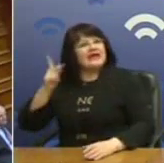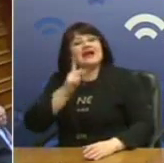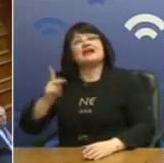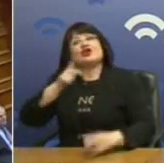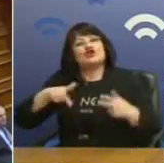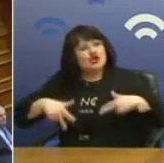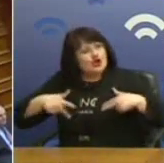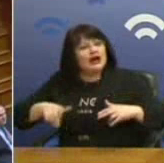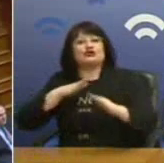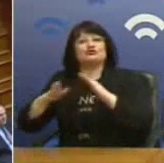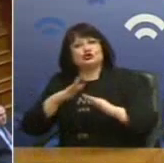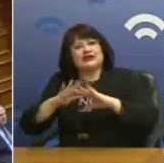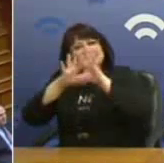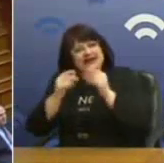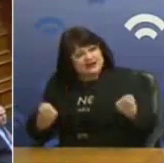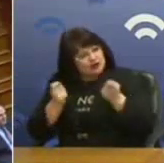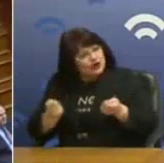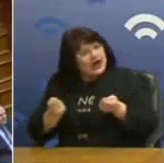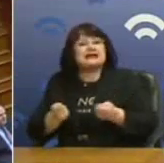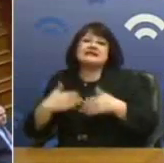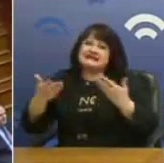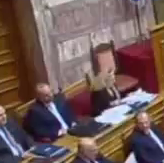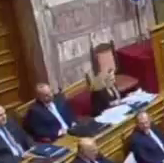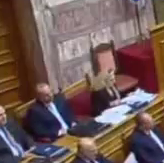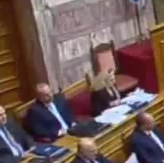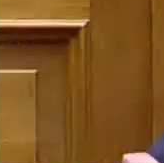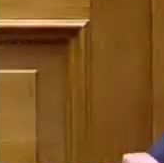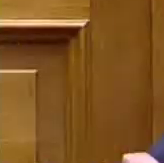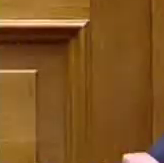προστασία κοινωνική και θα μιλάγαμε πιο λίγο.